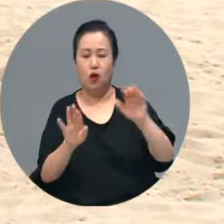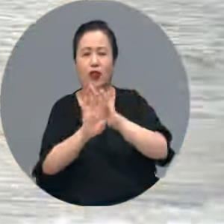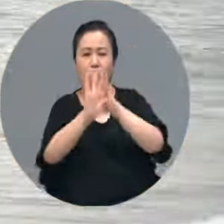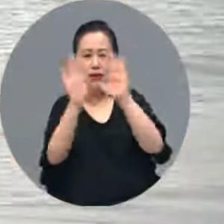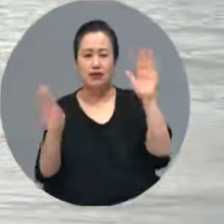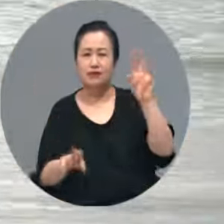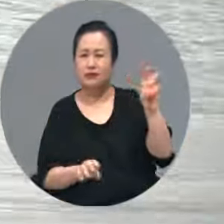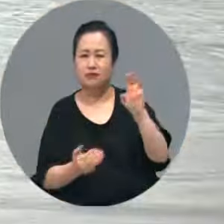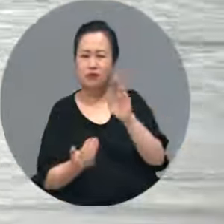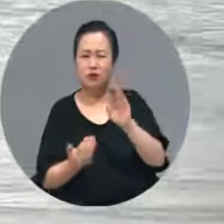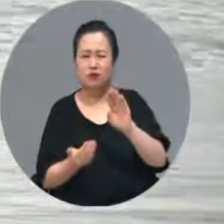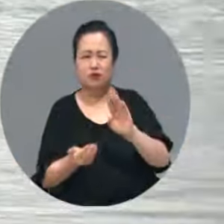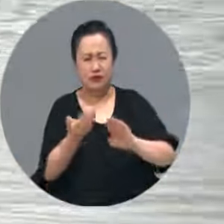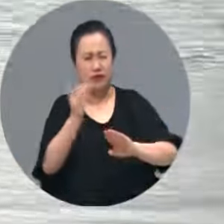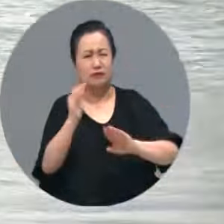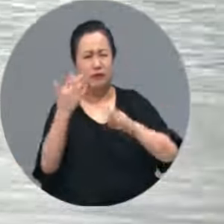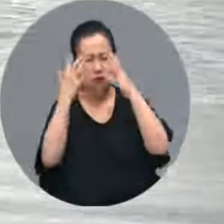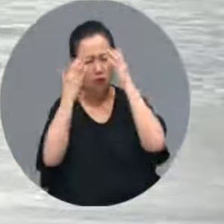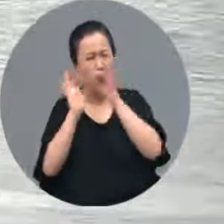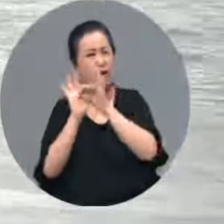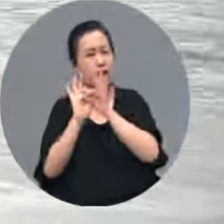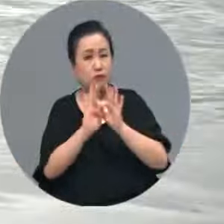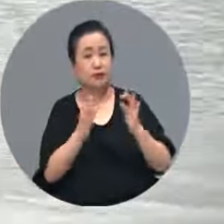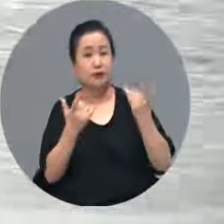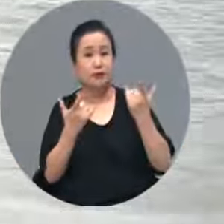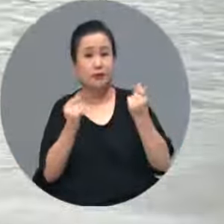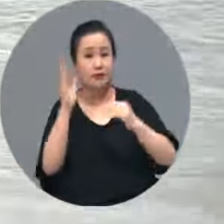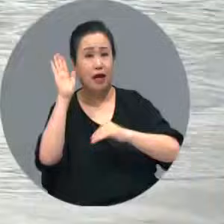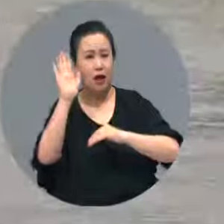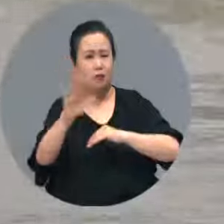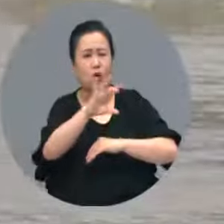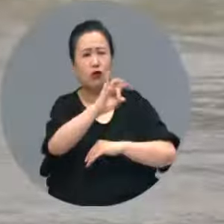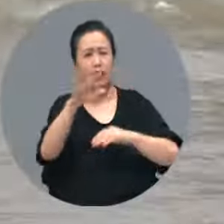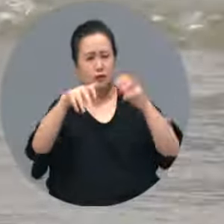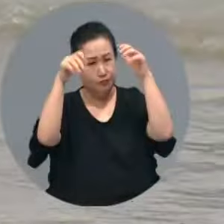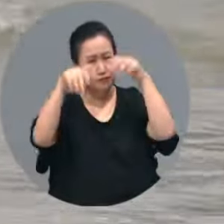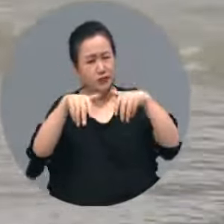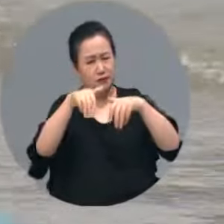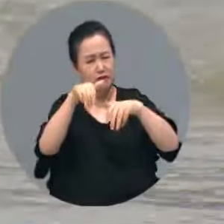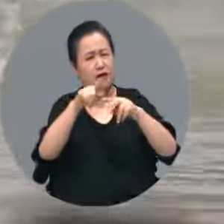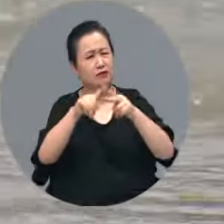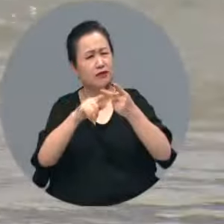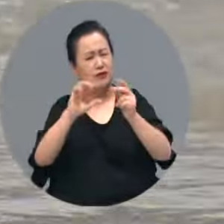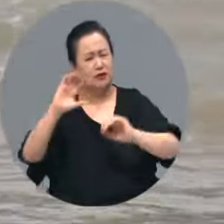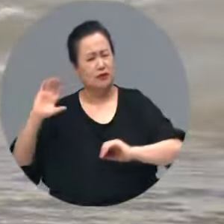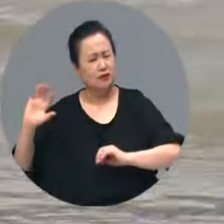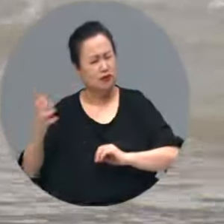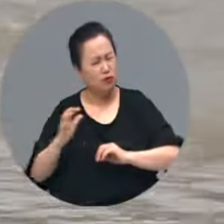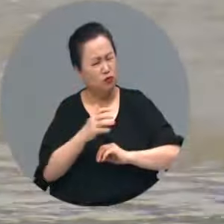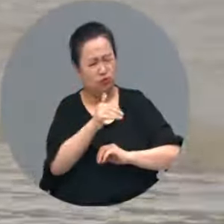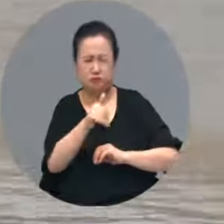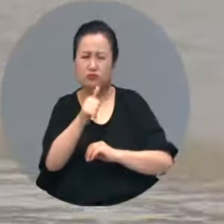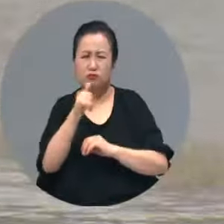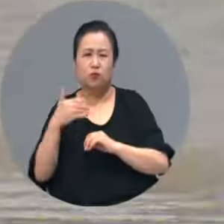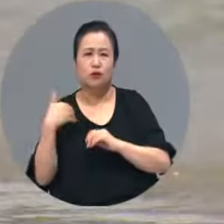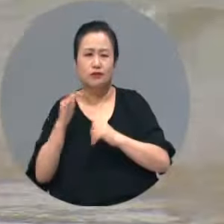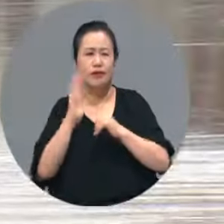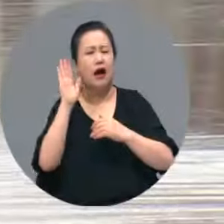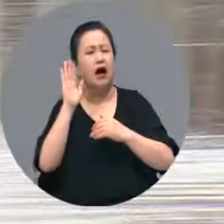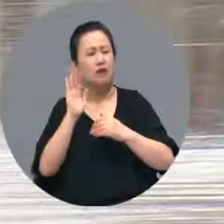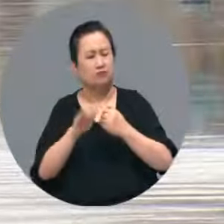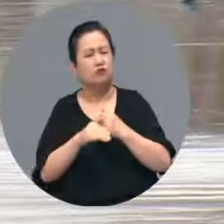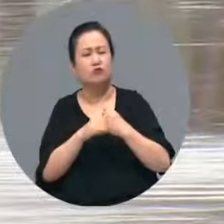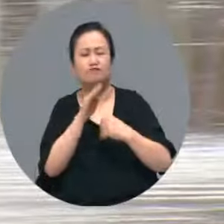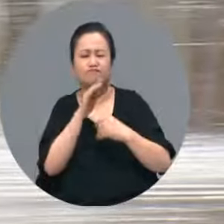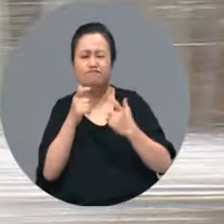30도가 넘는 더위가 이어질 것으로 보입니다. 앞으로 가끔 소나기가 내리거나 태풍이 오는 변수는 있겠지만 사실상